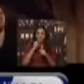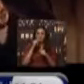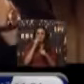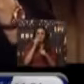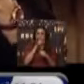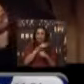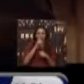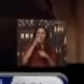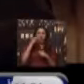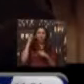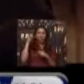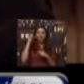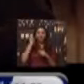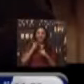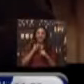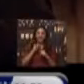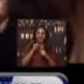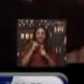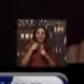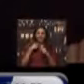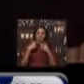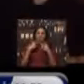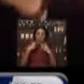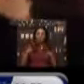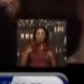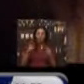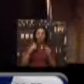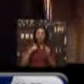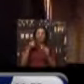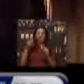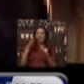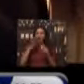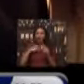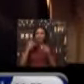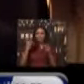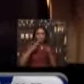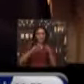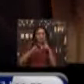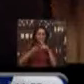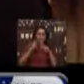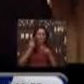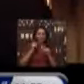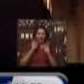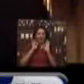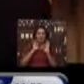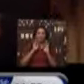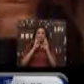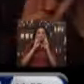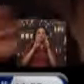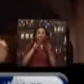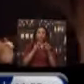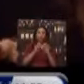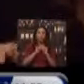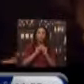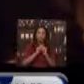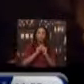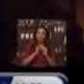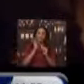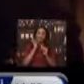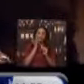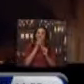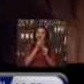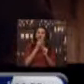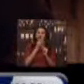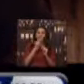افلامي وحافظهم كلهم، وبعدين قال لي الا هي والرجال. انا سمعته بيقول كده، قلت له انا تحت امرك اللي انت